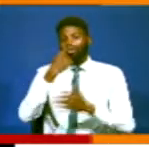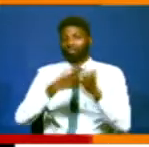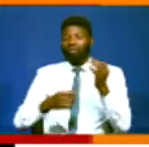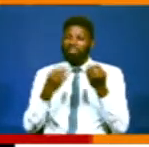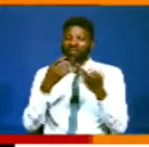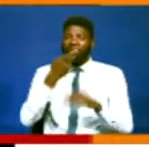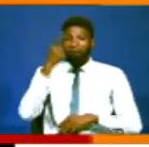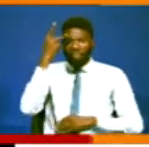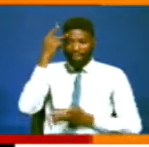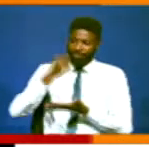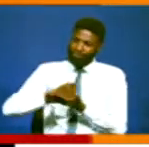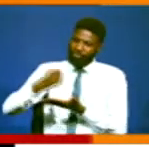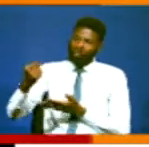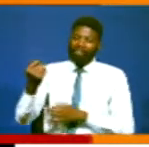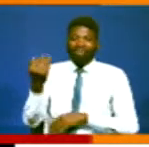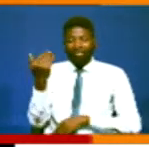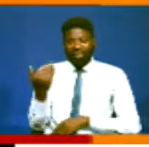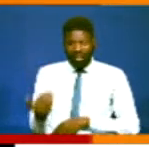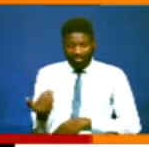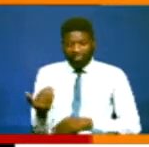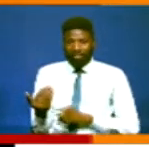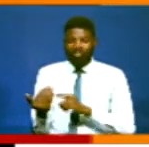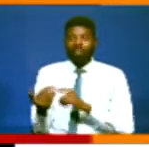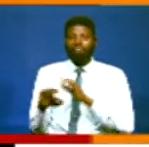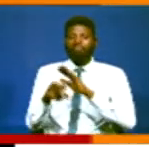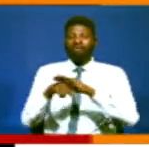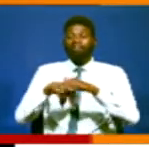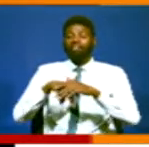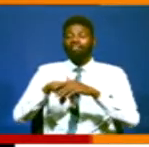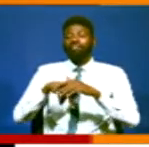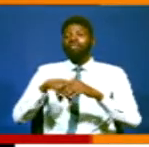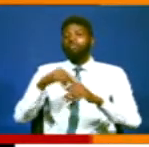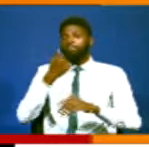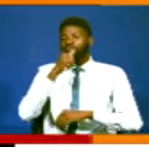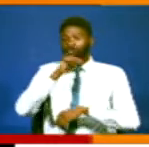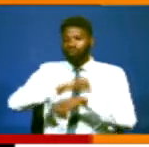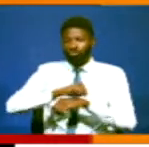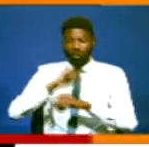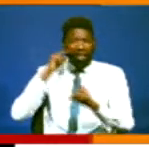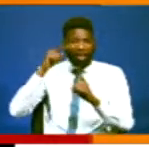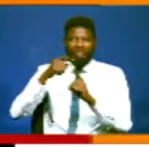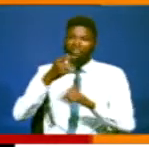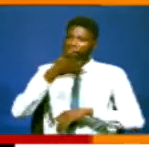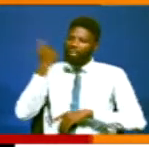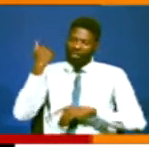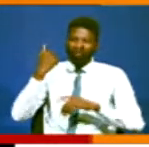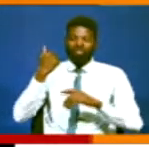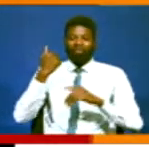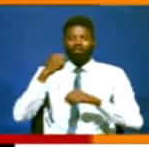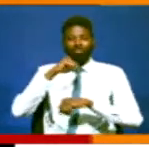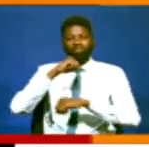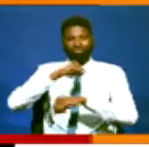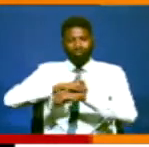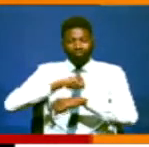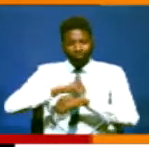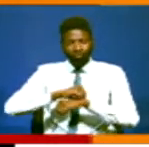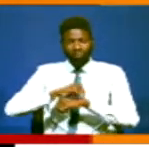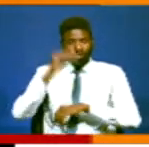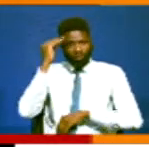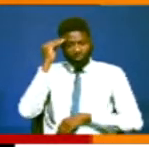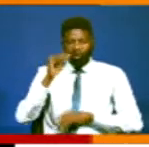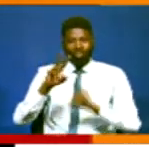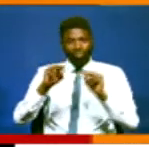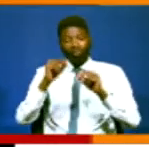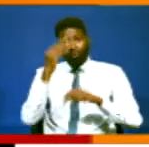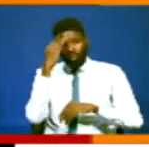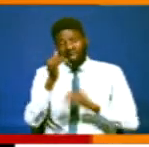sababu wanawapeleka pale wapate elimu bora ama nini, ni kwa sababu shule za umma hazifanyi kazi vizuri, ama unapata katika